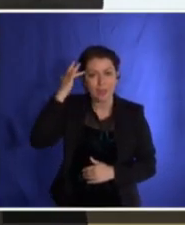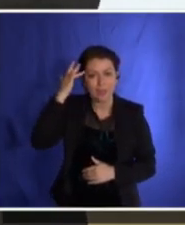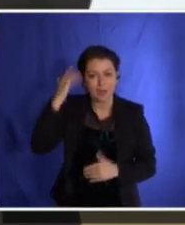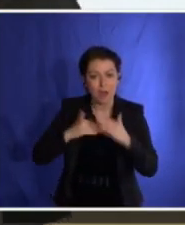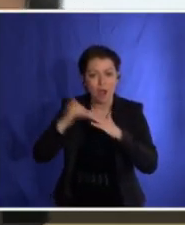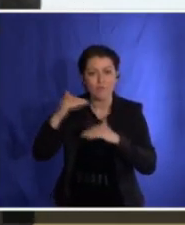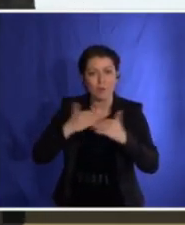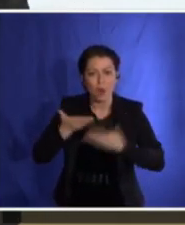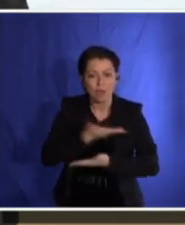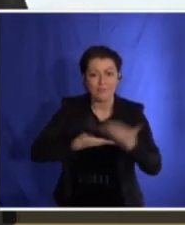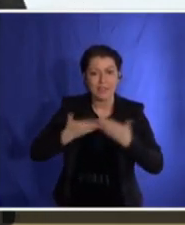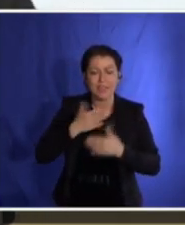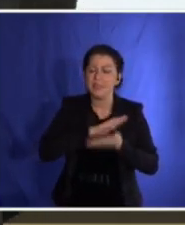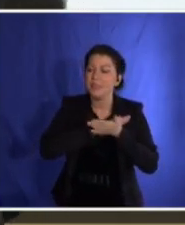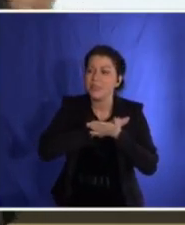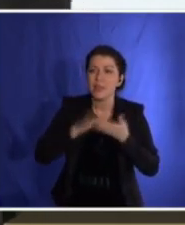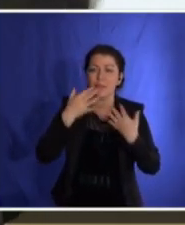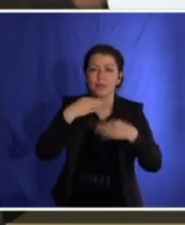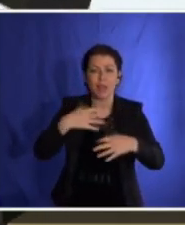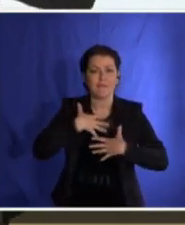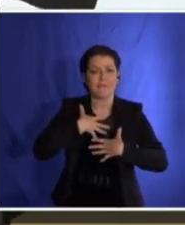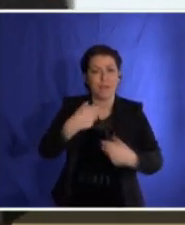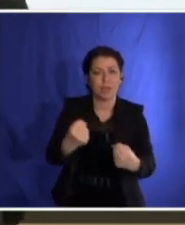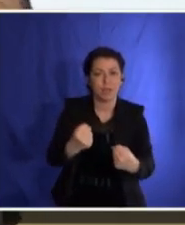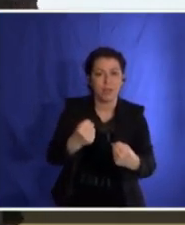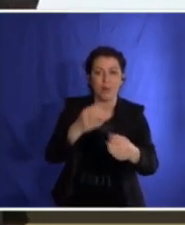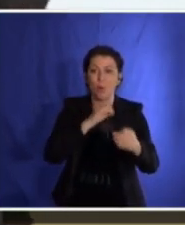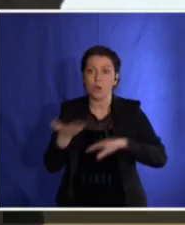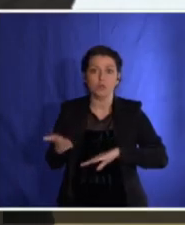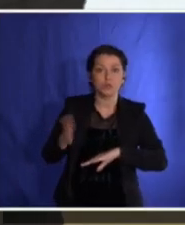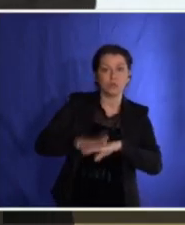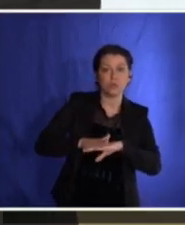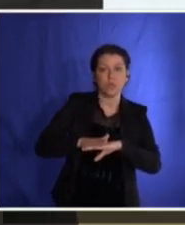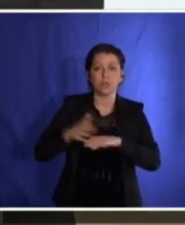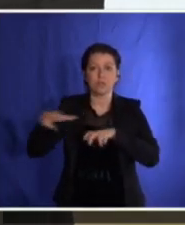dieses Eigentum wegnehmen oder sogar noch zusätzlich besteuern.